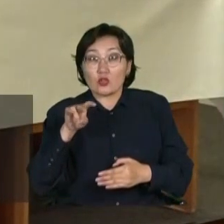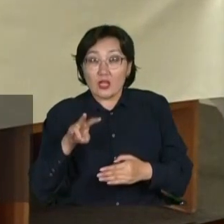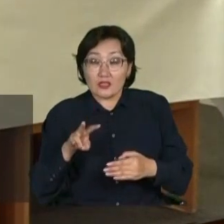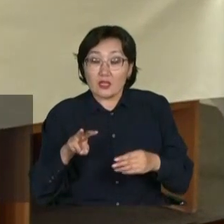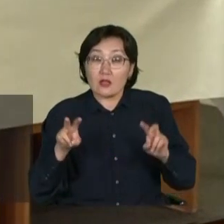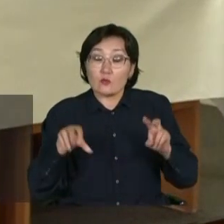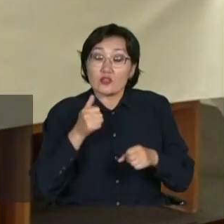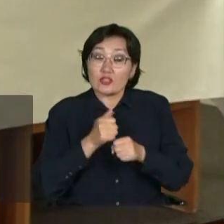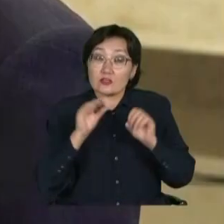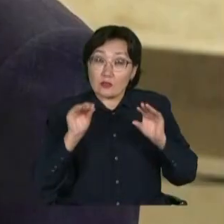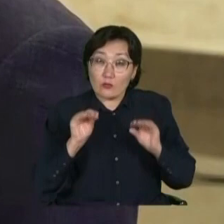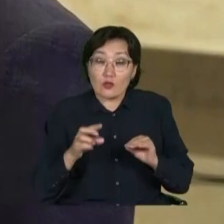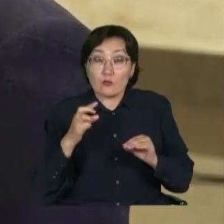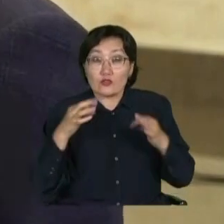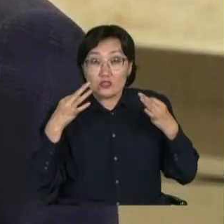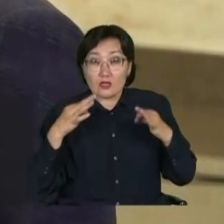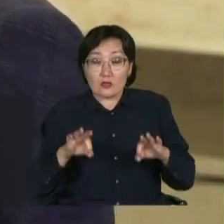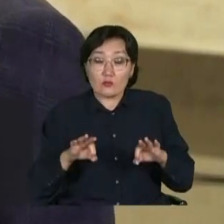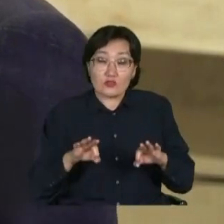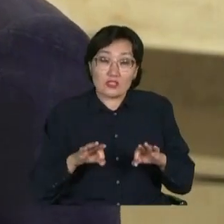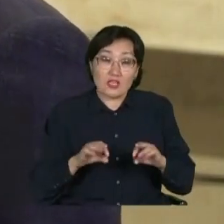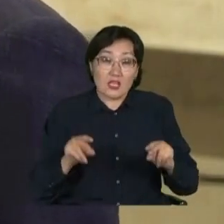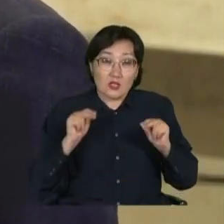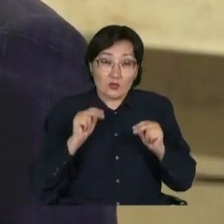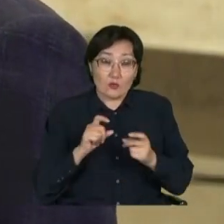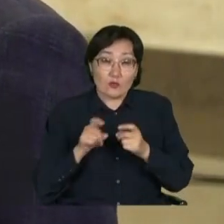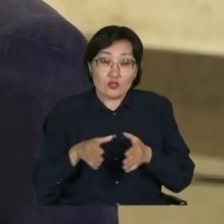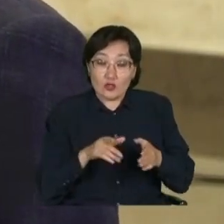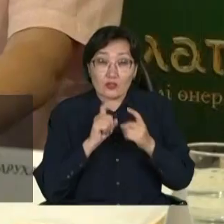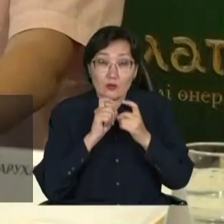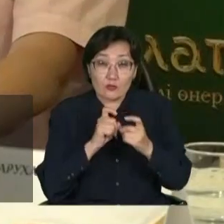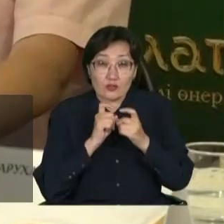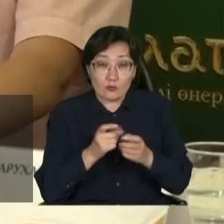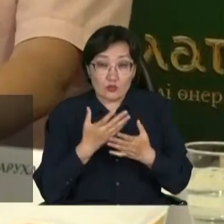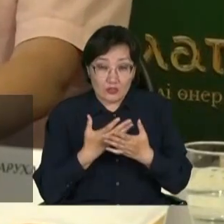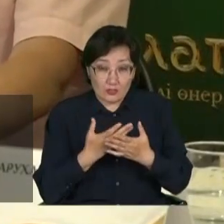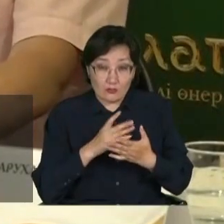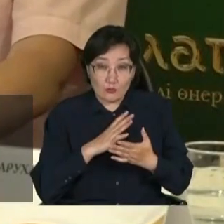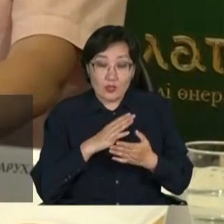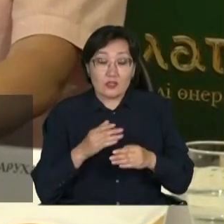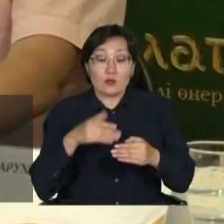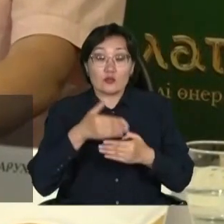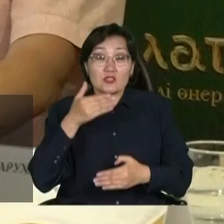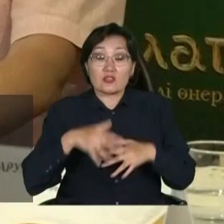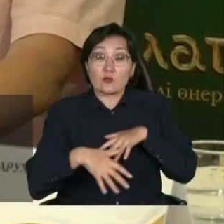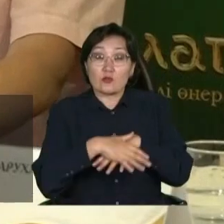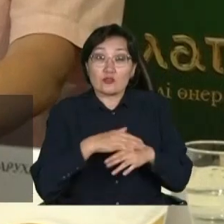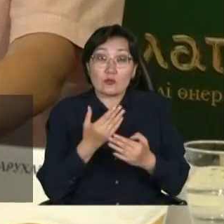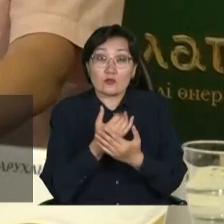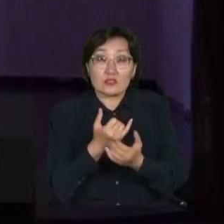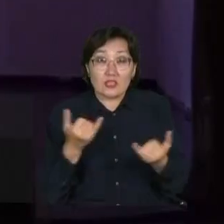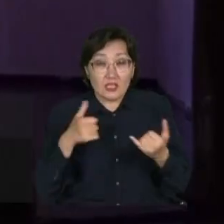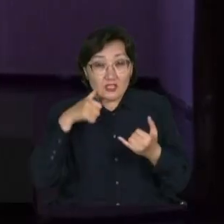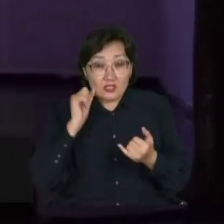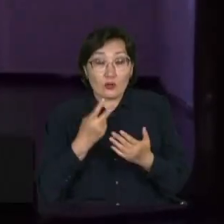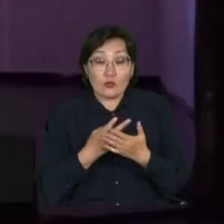негізделген көріністе бостандық пен әділет жолындағы күрес суреттеліп, оқиға көркем түрде баяндалады. Қойылым қалың көрермен үшін кеше